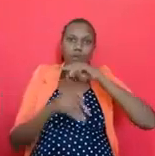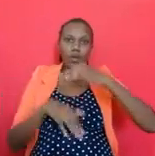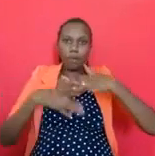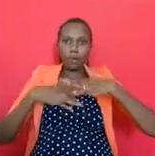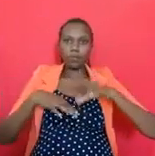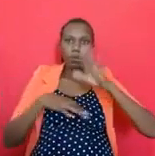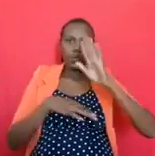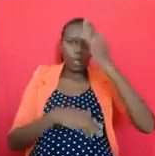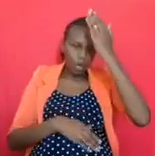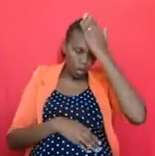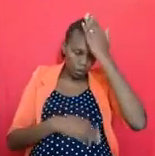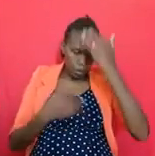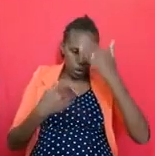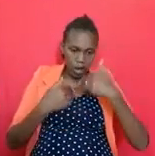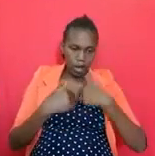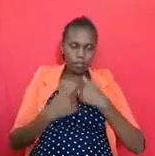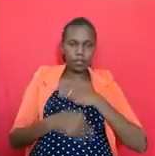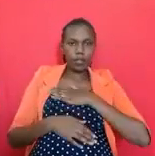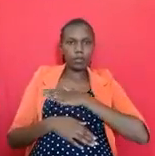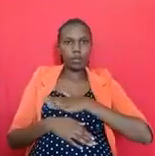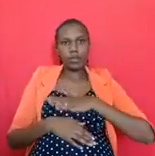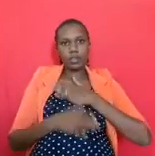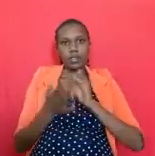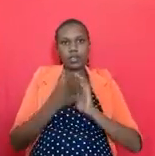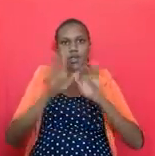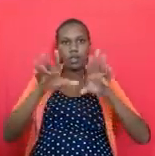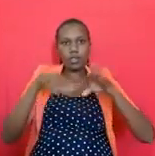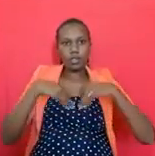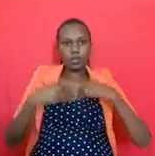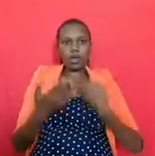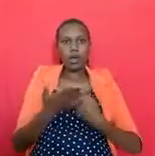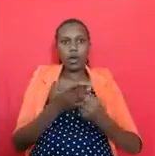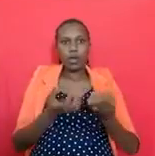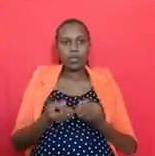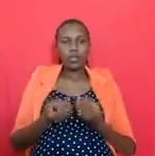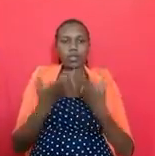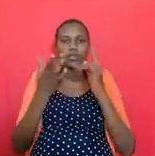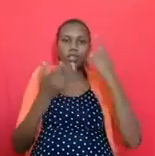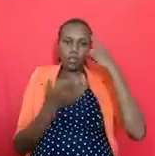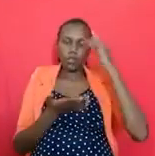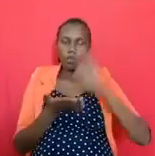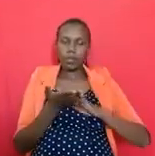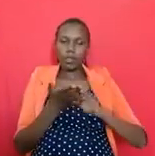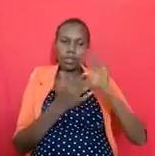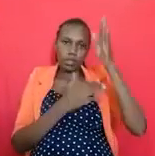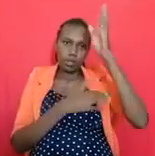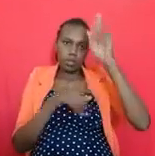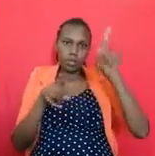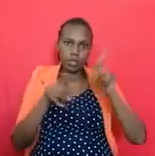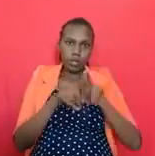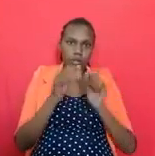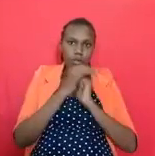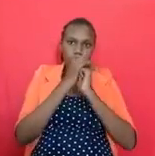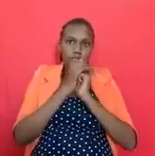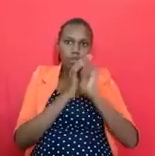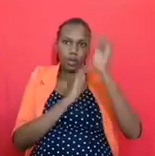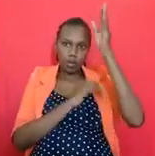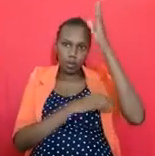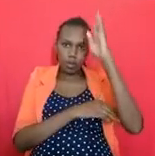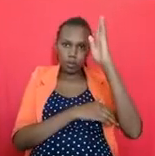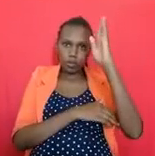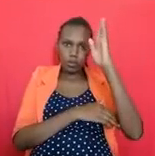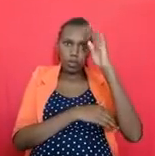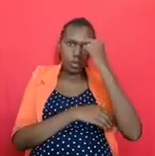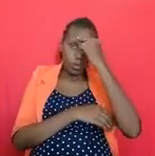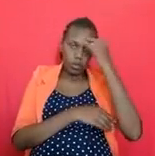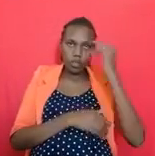Gatasia Cusini Hitia to the Damunovit Krigo, Gonalili to Liagucosa, or Nalili Liagucada, and